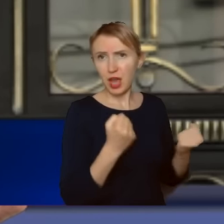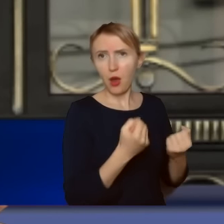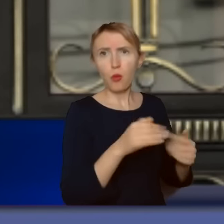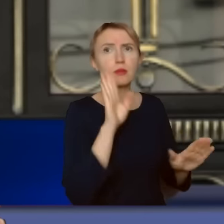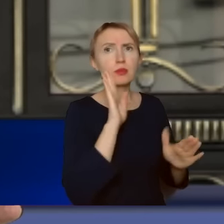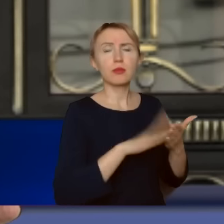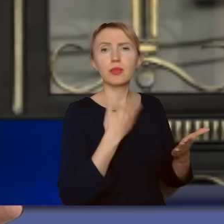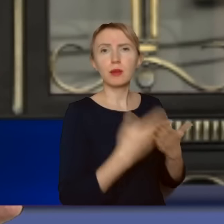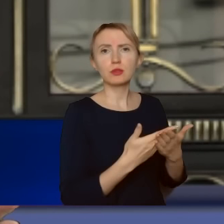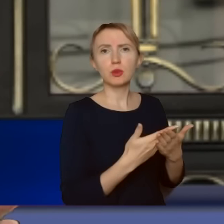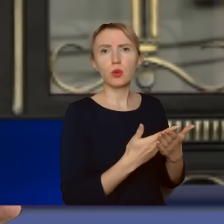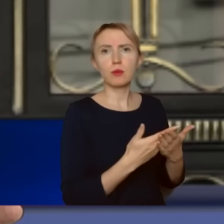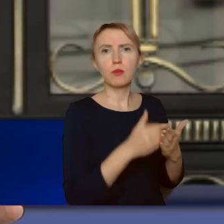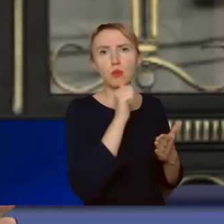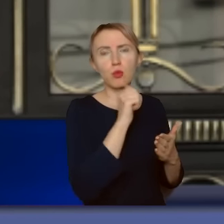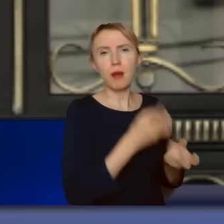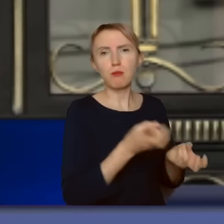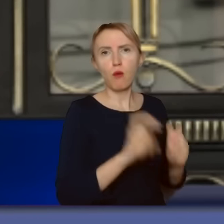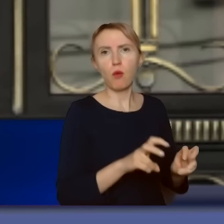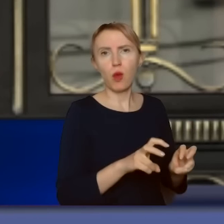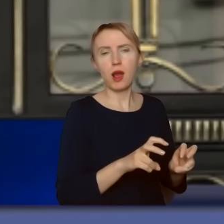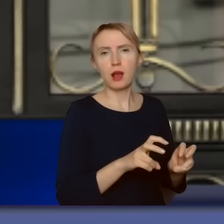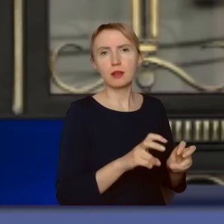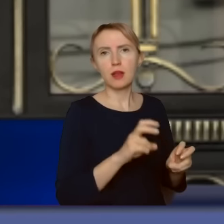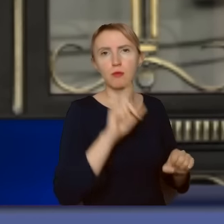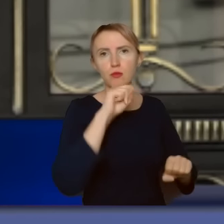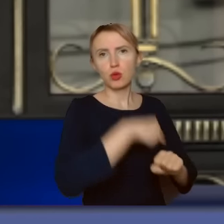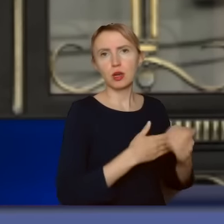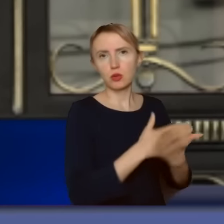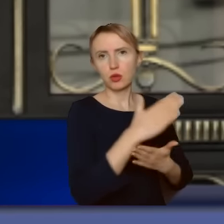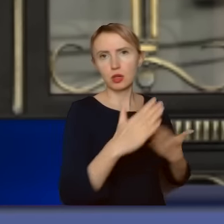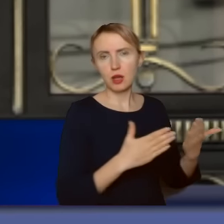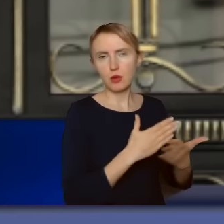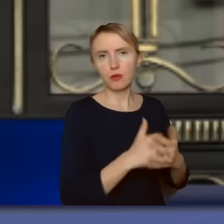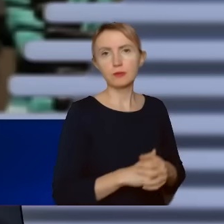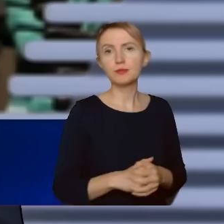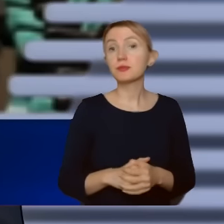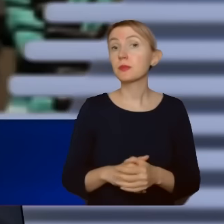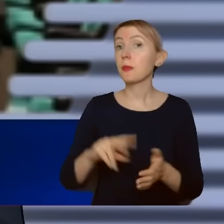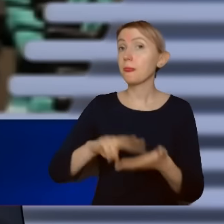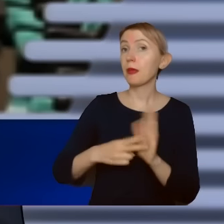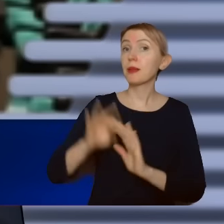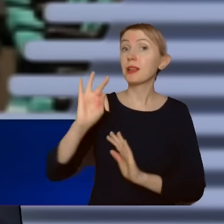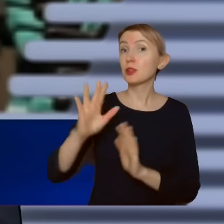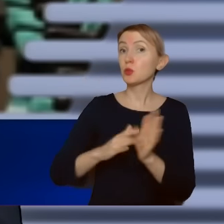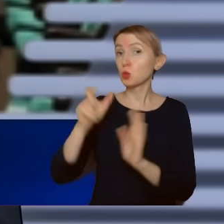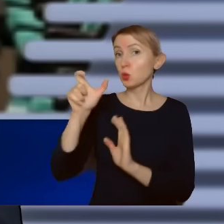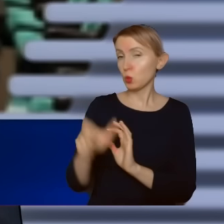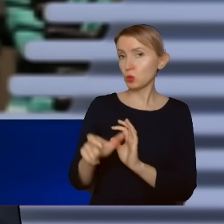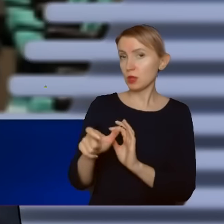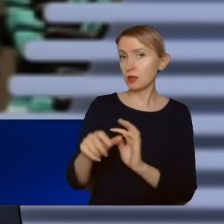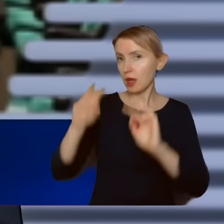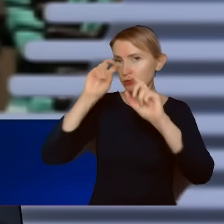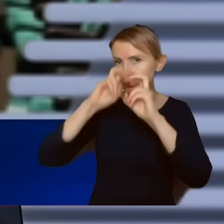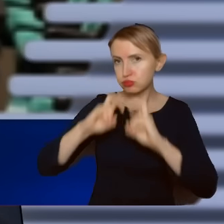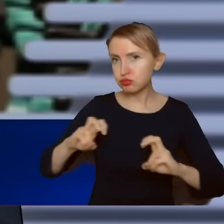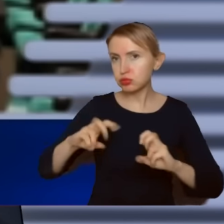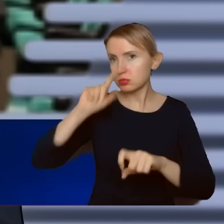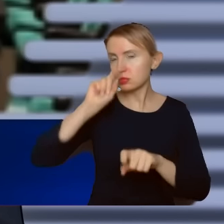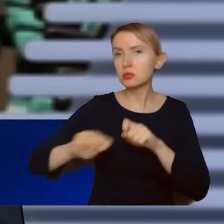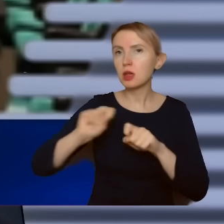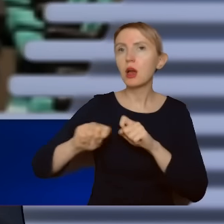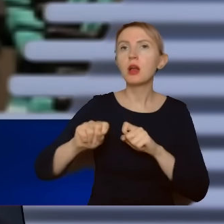powołanie czy próba powołania prokuratora krajowego. Tylko, że w tym planie Donalda Tuska na ewentualną rewizję